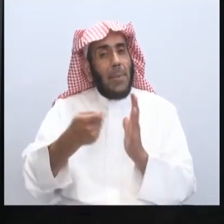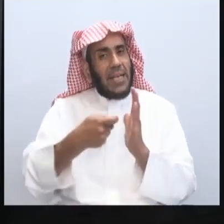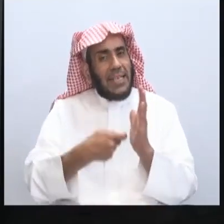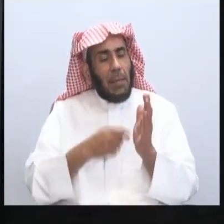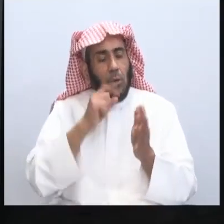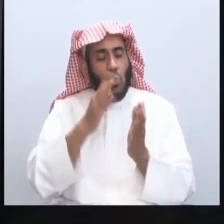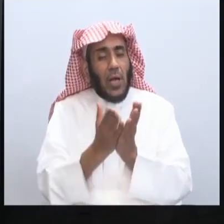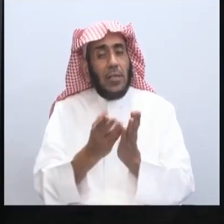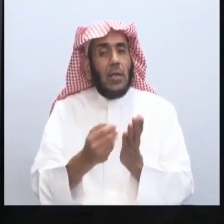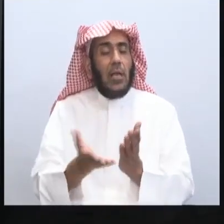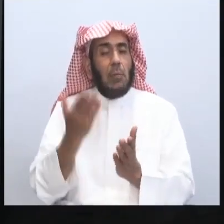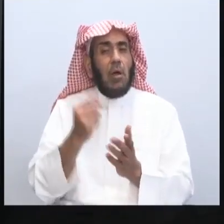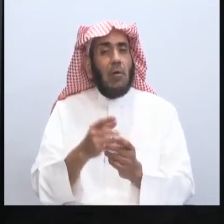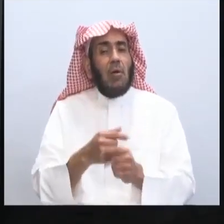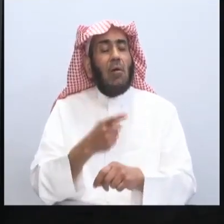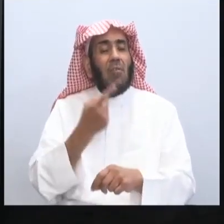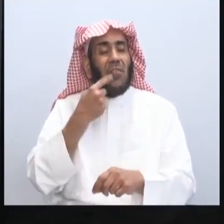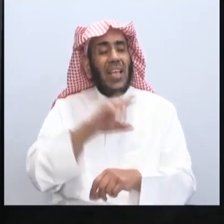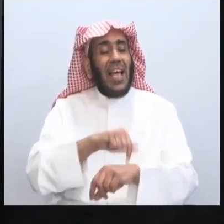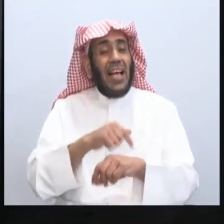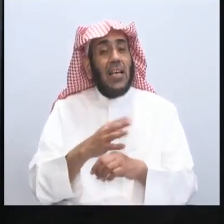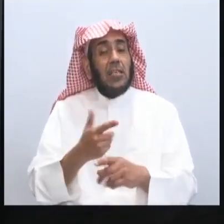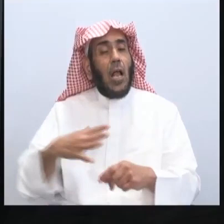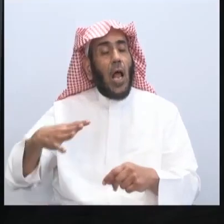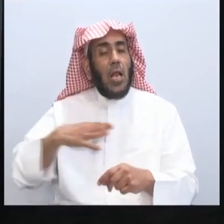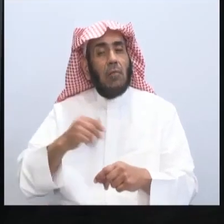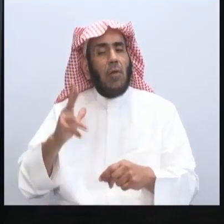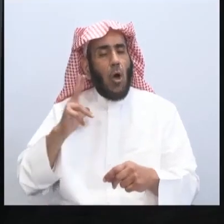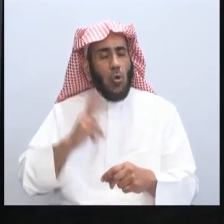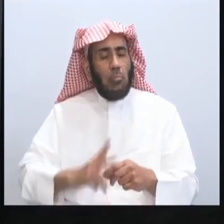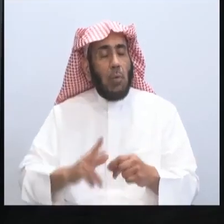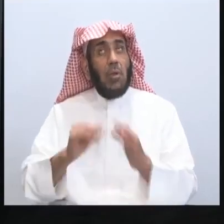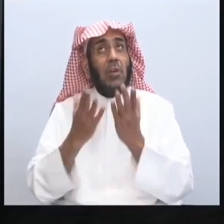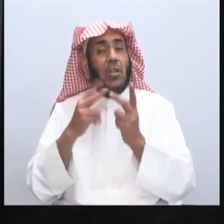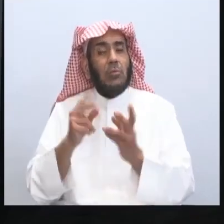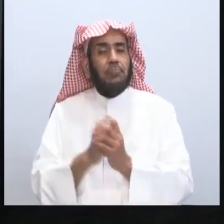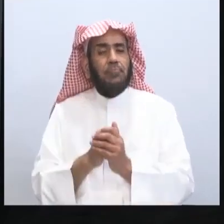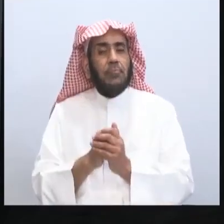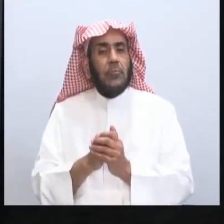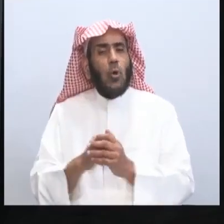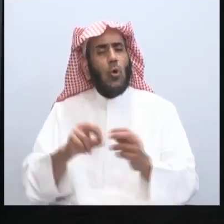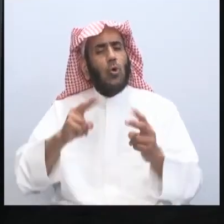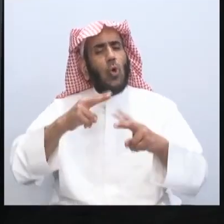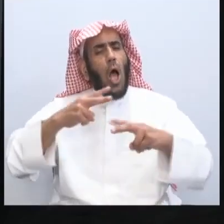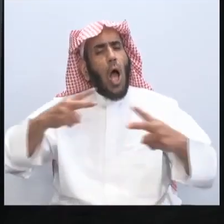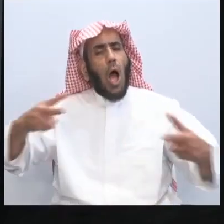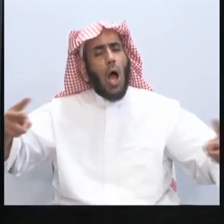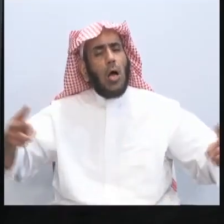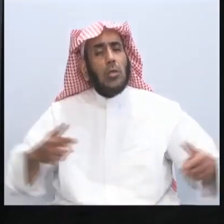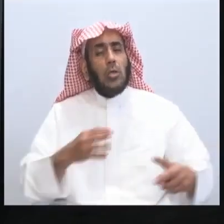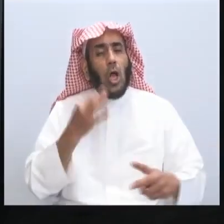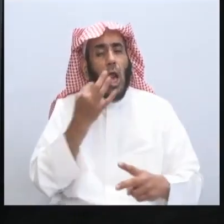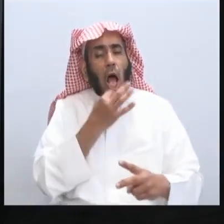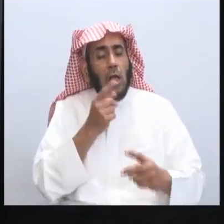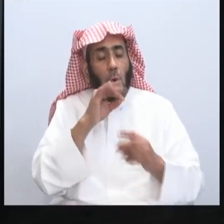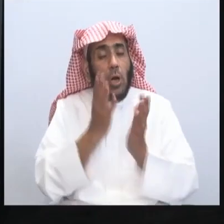القران الكريم ففي عهد الخليفه عثمان بن عفان رضي الله عنه تعددت القراءات